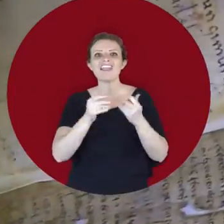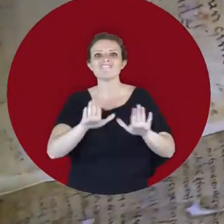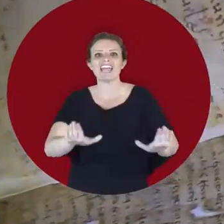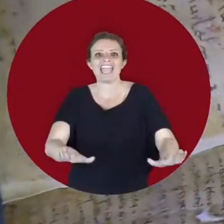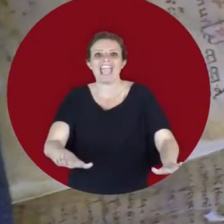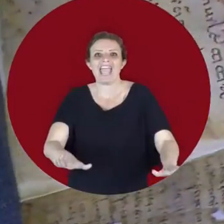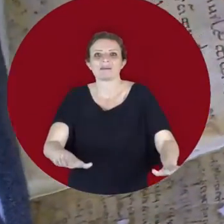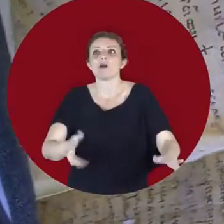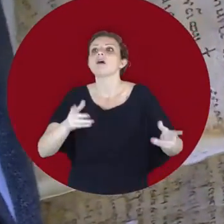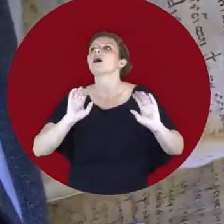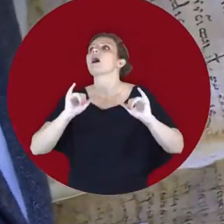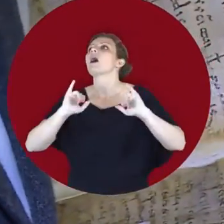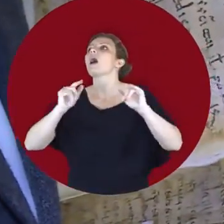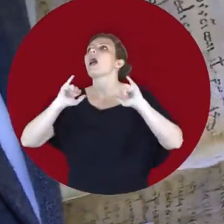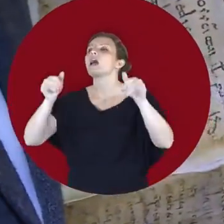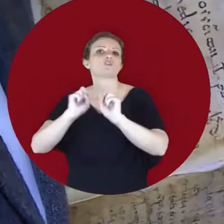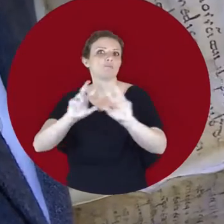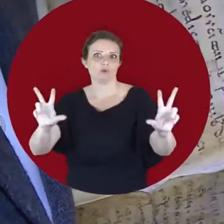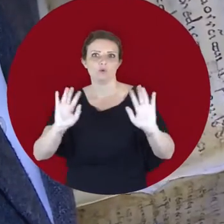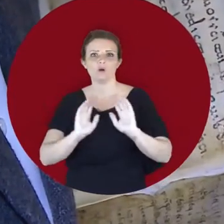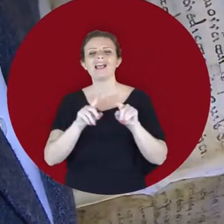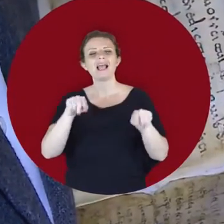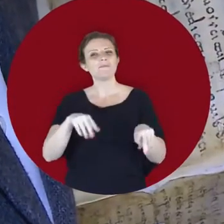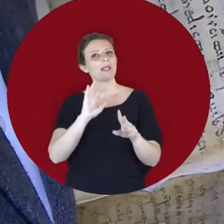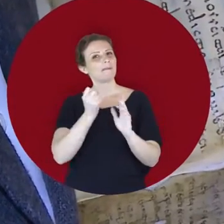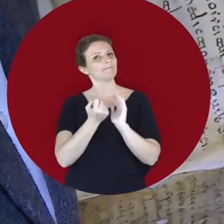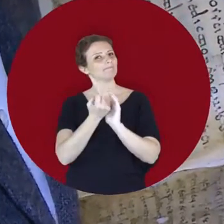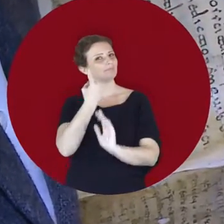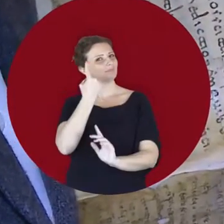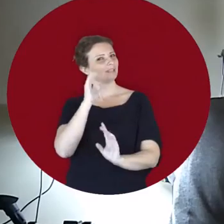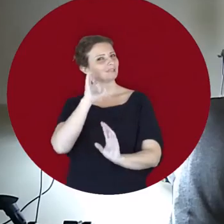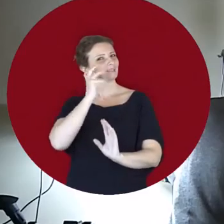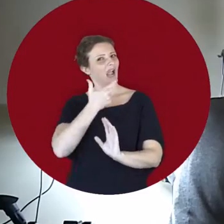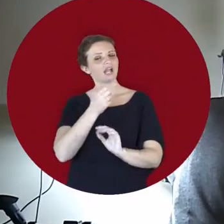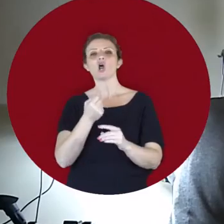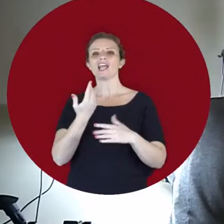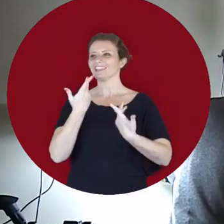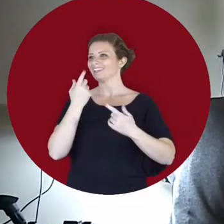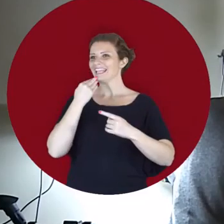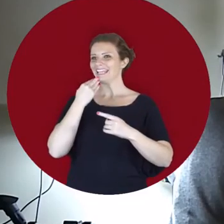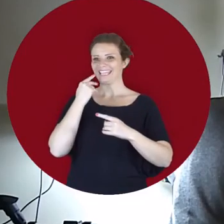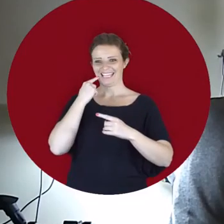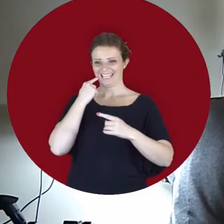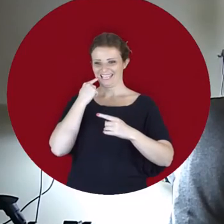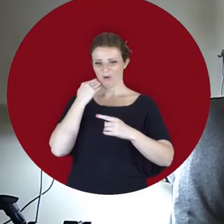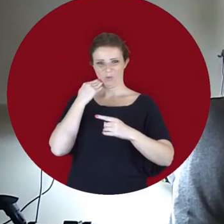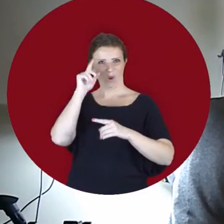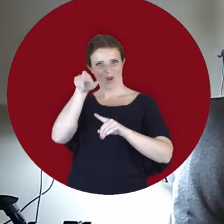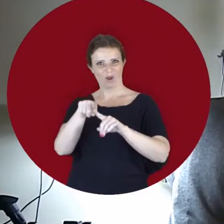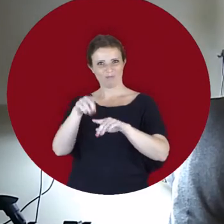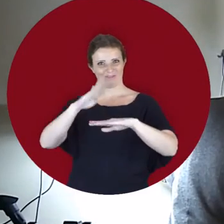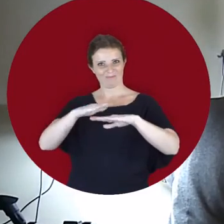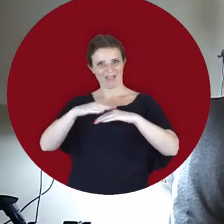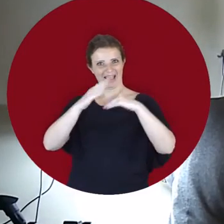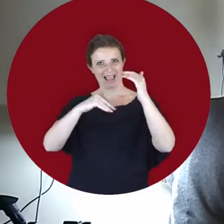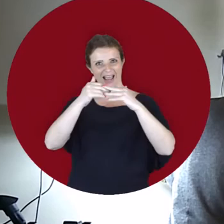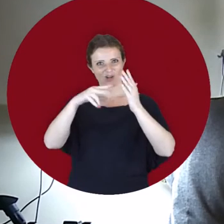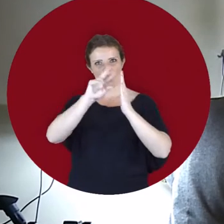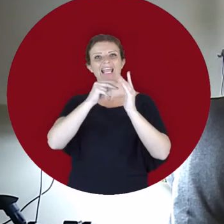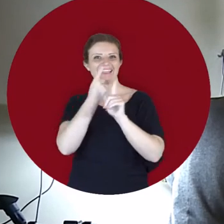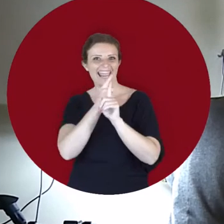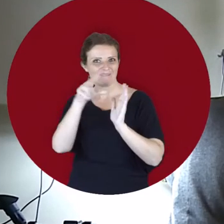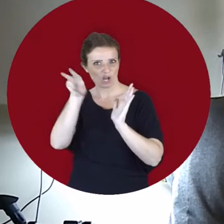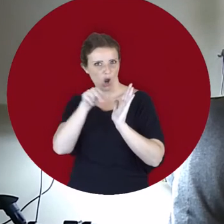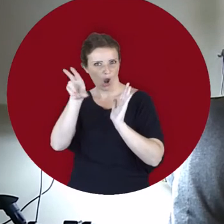e da Verona non parte più. E qui succede una cosa stranissima. L'amanuense che deve ricopiare questo codice,